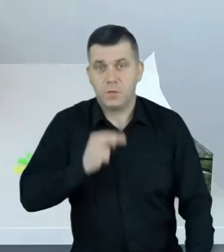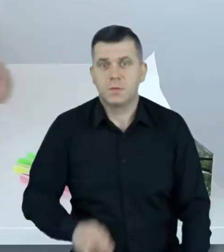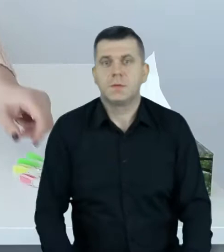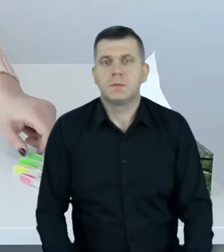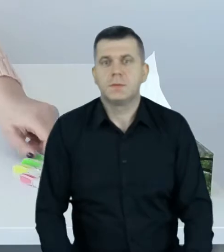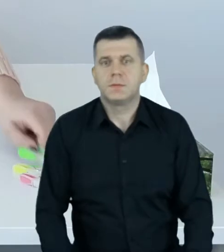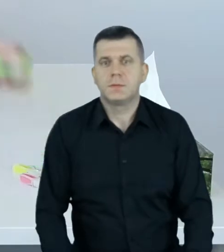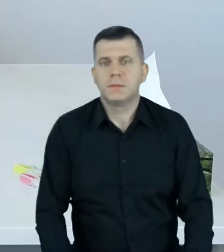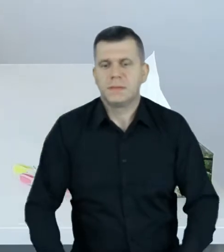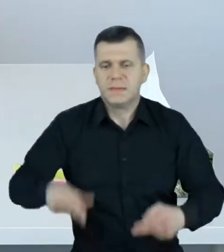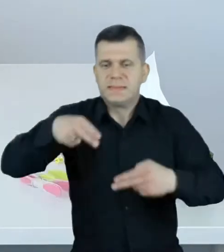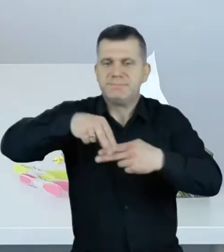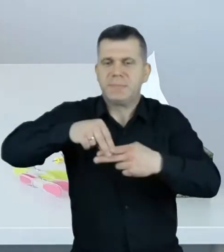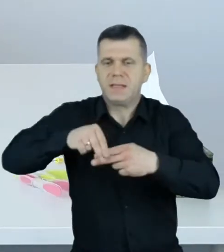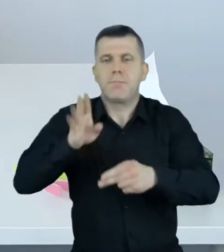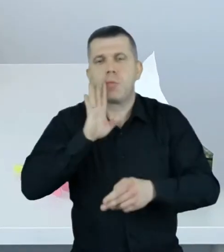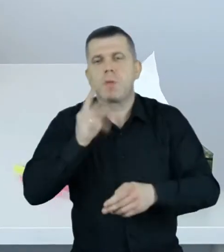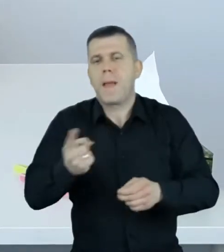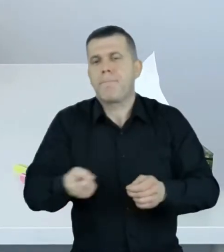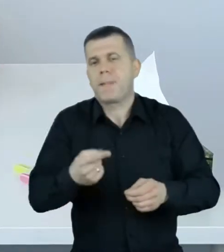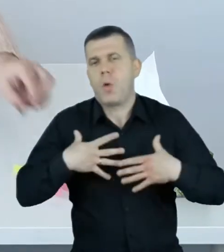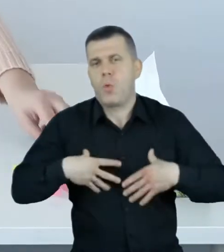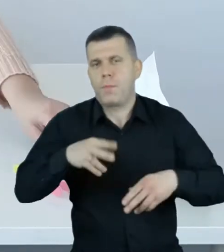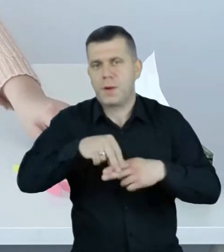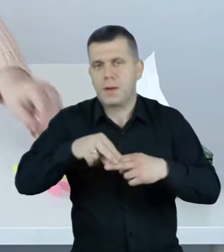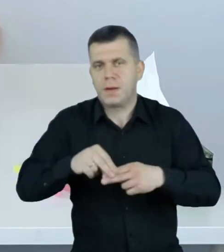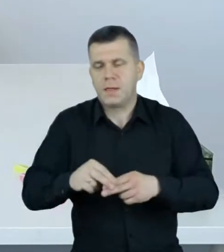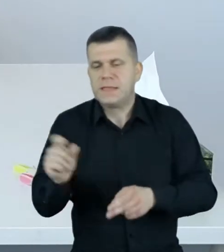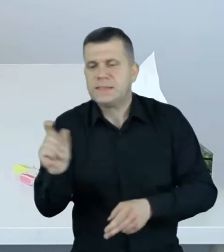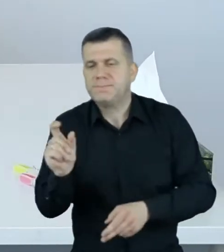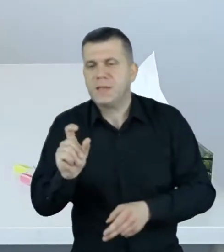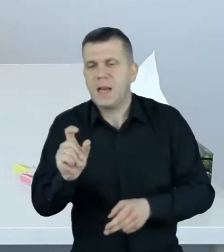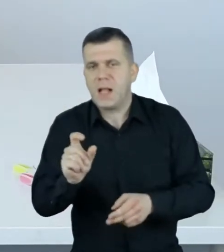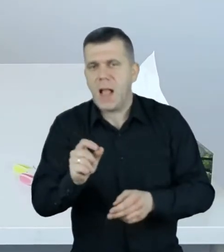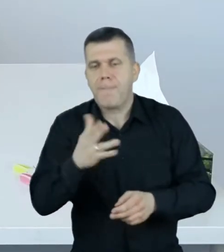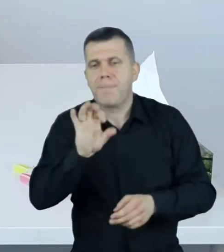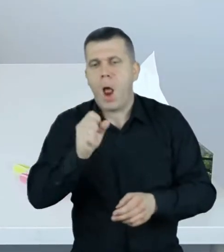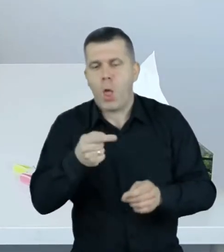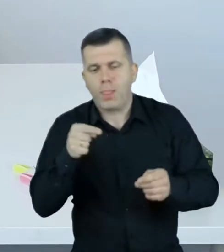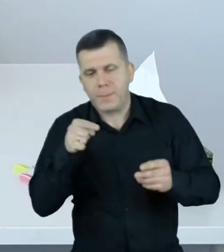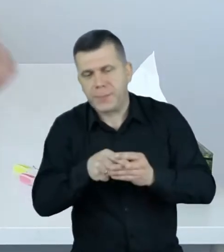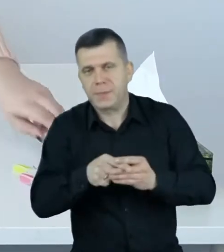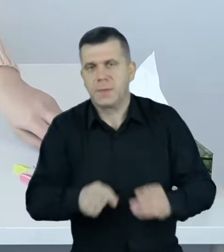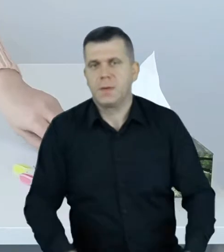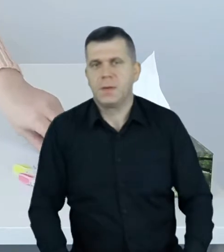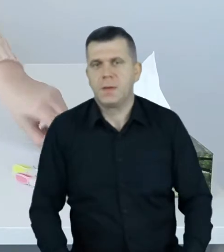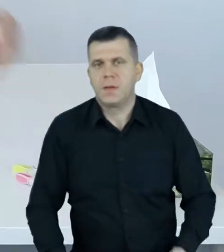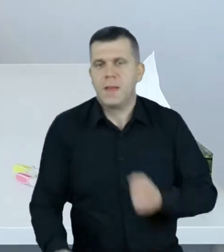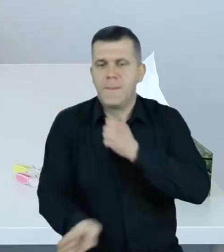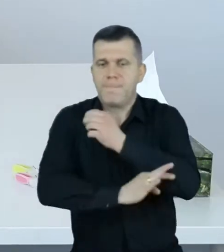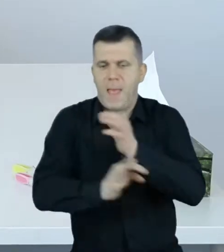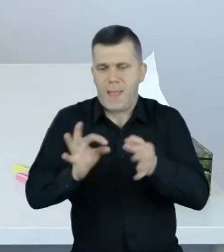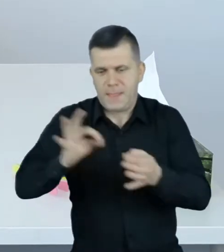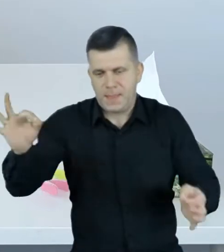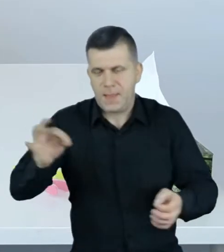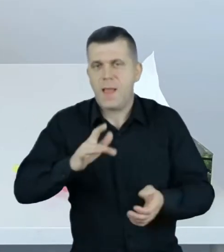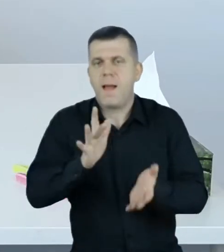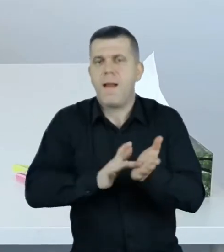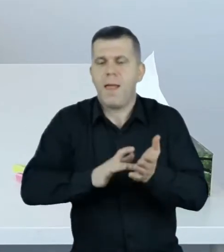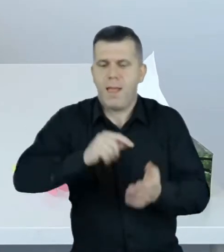wodą wspinaczek jak do prania chwileczkę do przekłuwania warunków patyczek